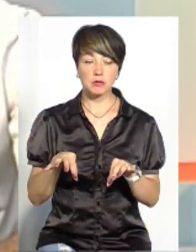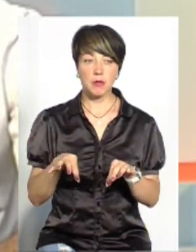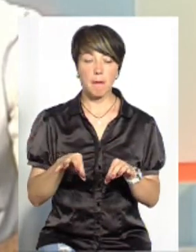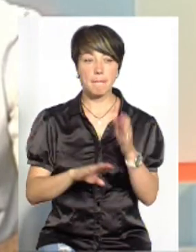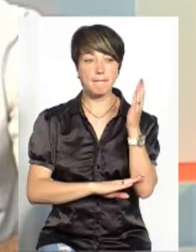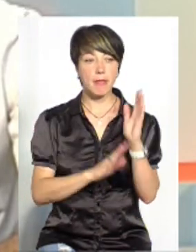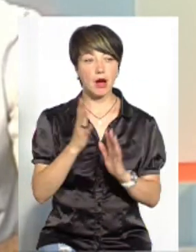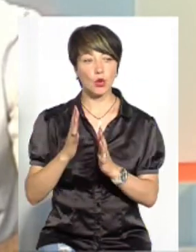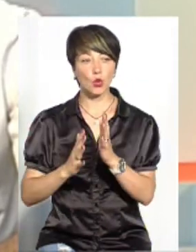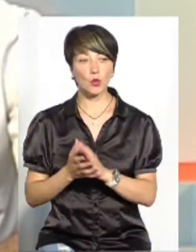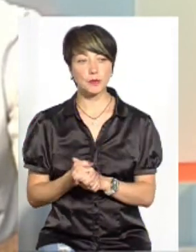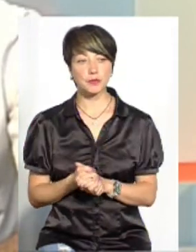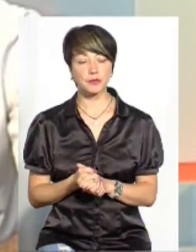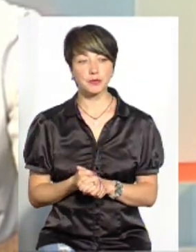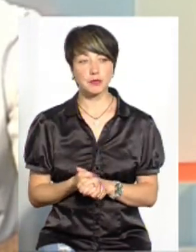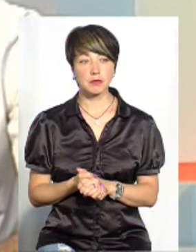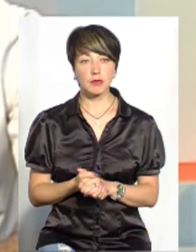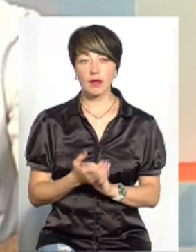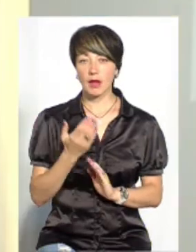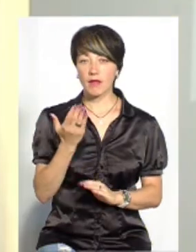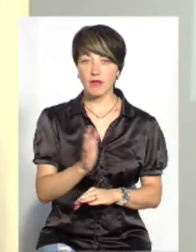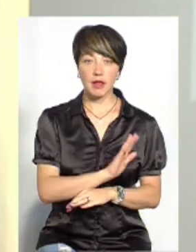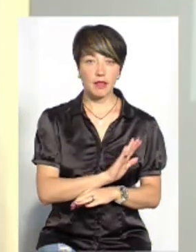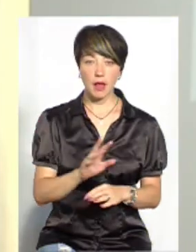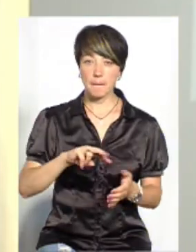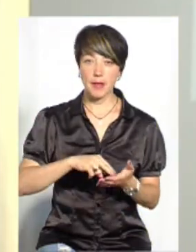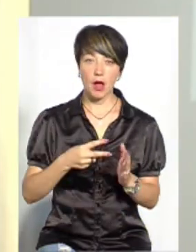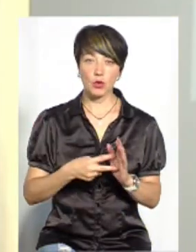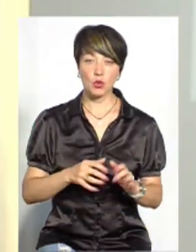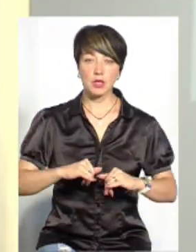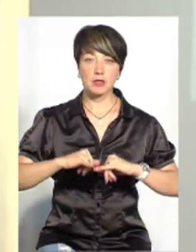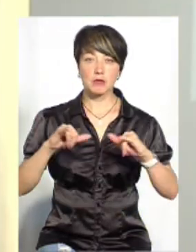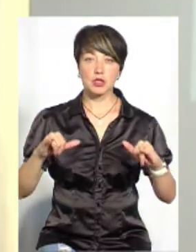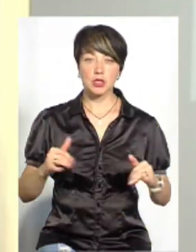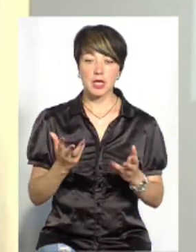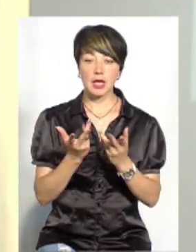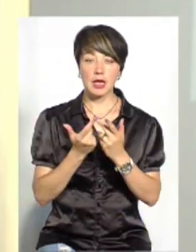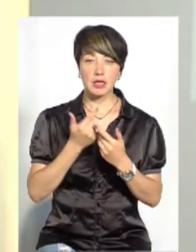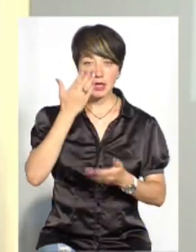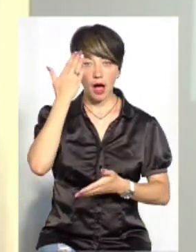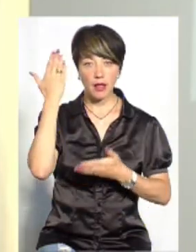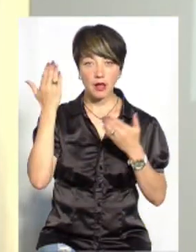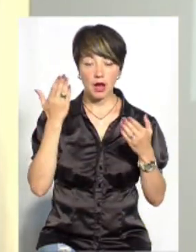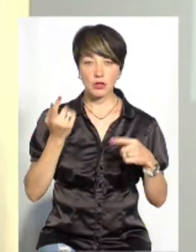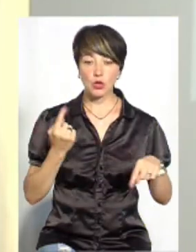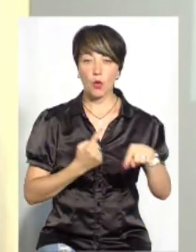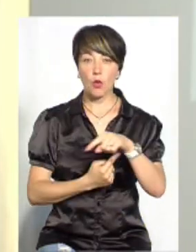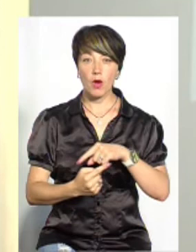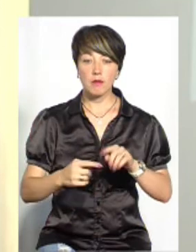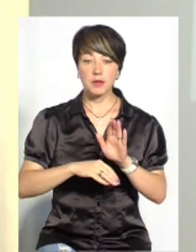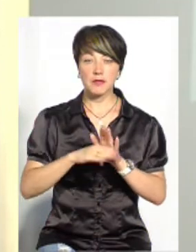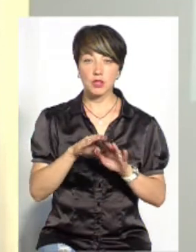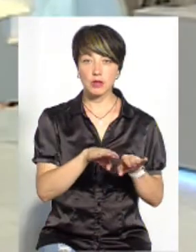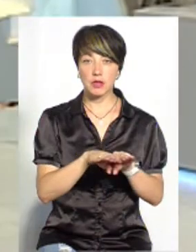парку. А ви не плануєте в парку збільшувати кількість атракціонів якраз з підвищеним